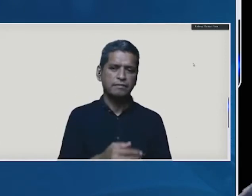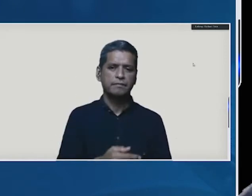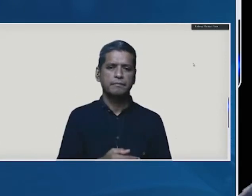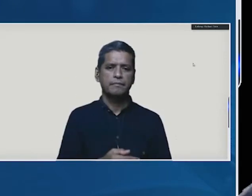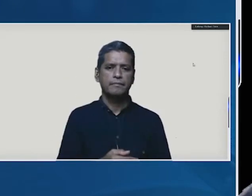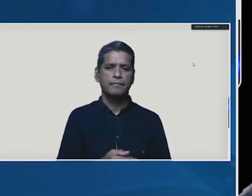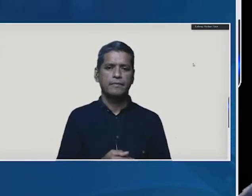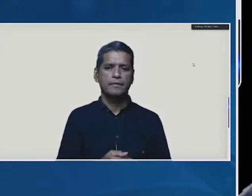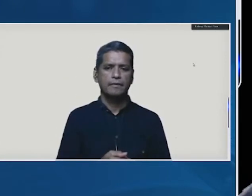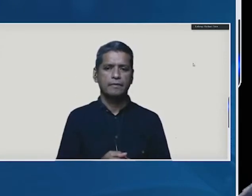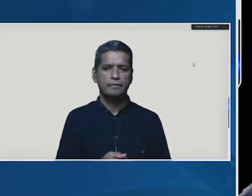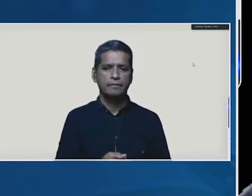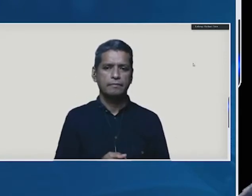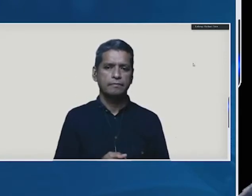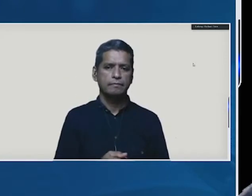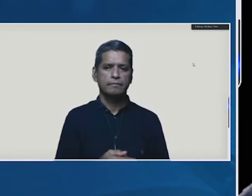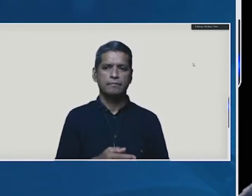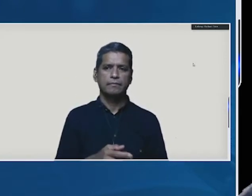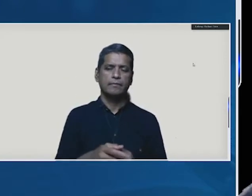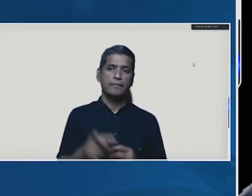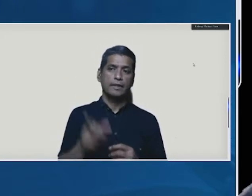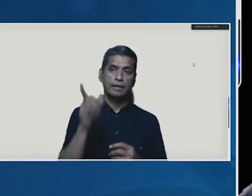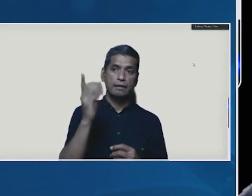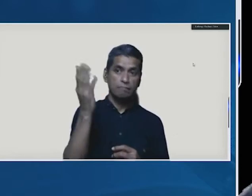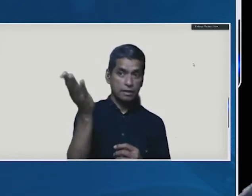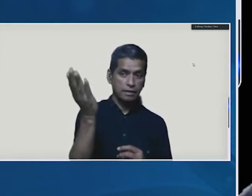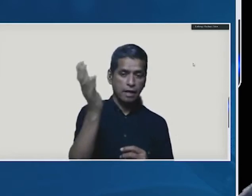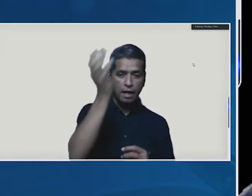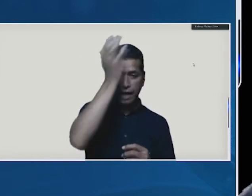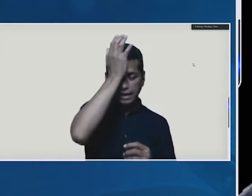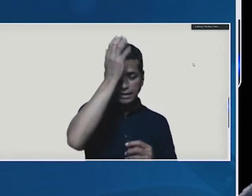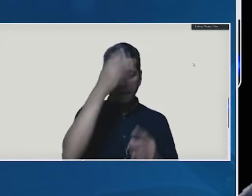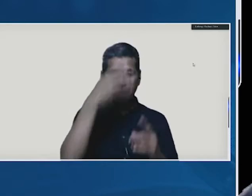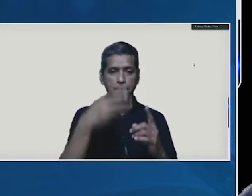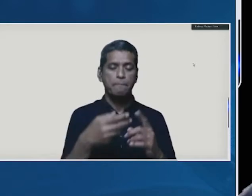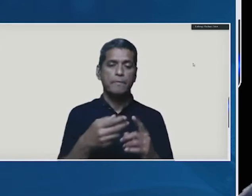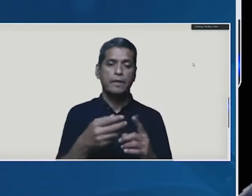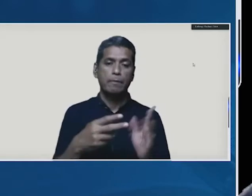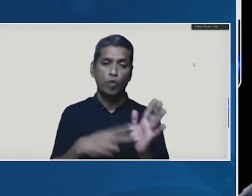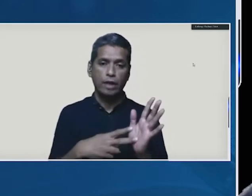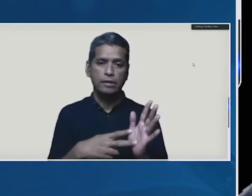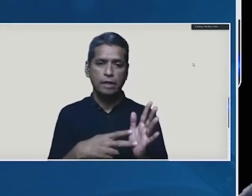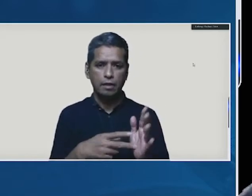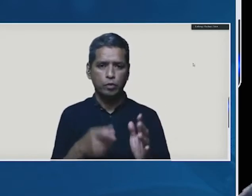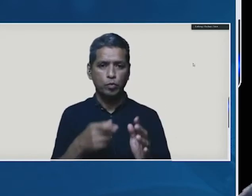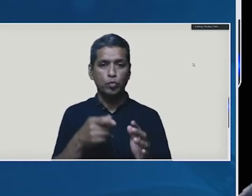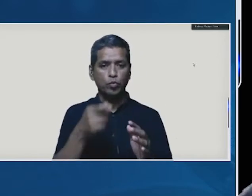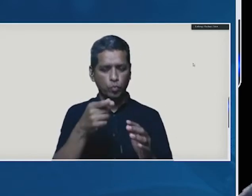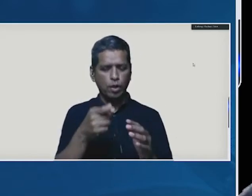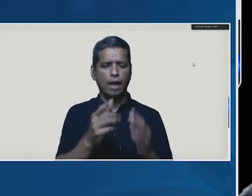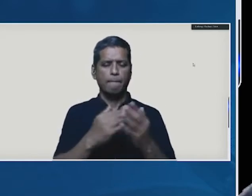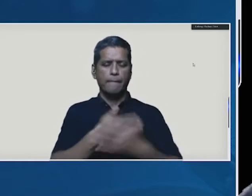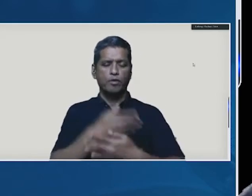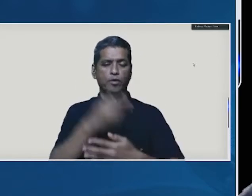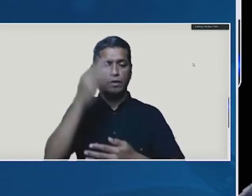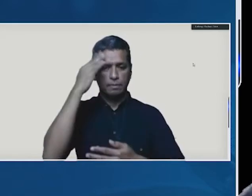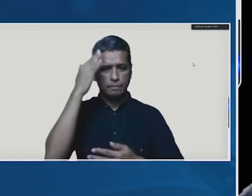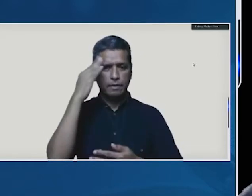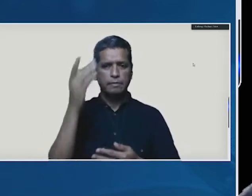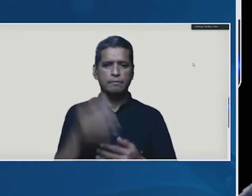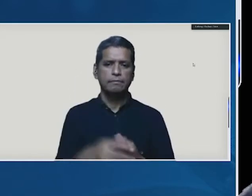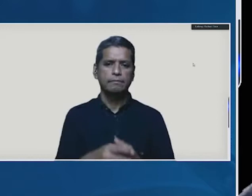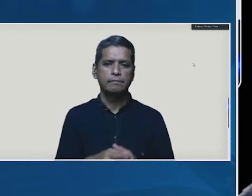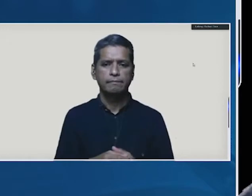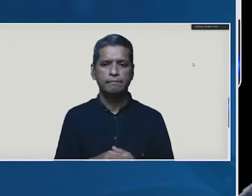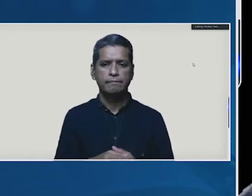adalah kerajaan emas dan kepala Hai dan tahukah saudaranya bukan nih saat adalah seorang